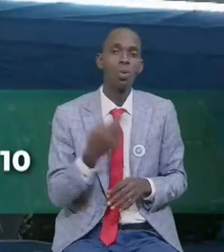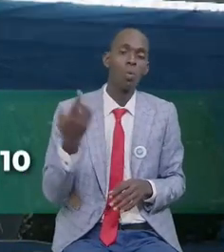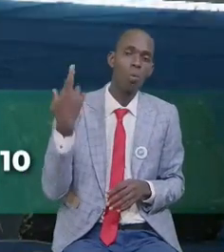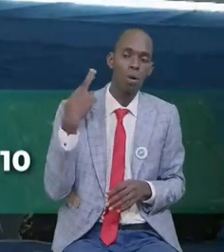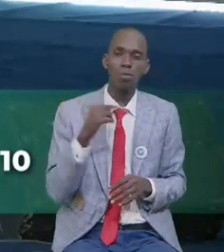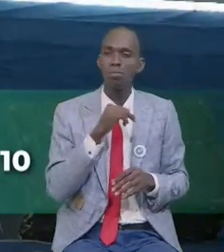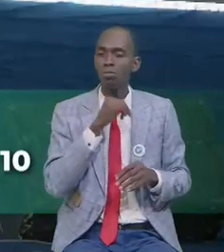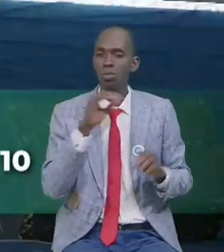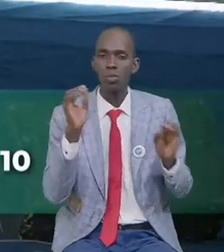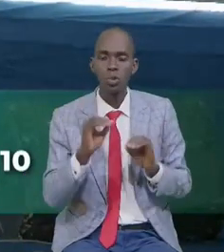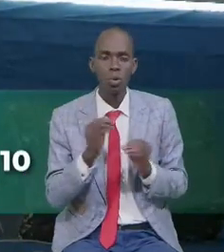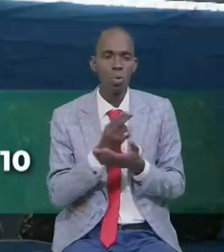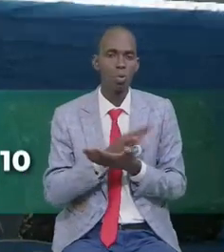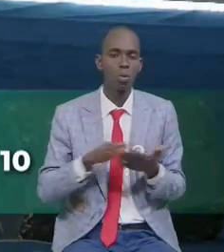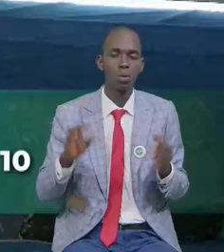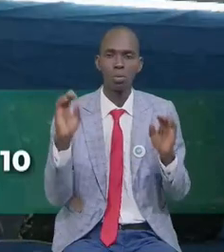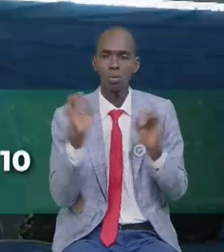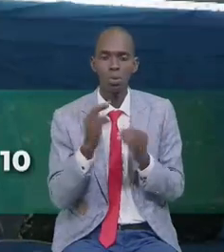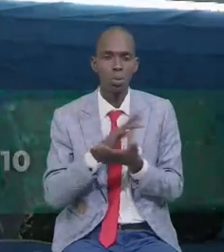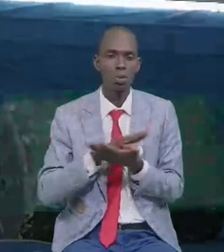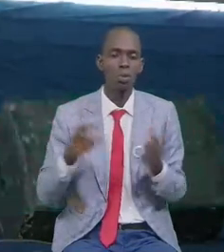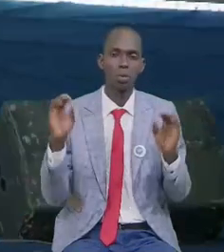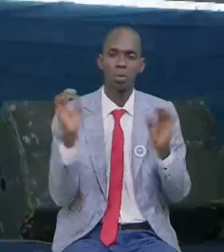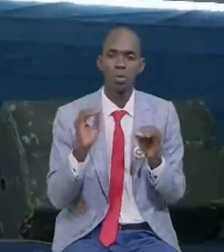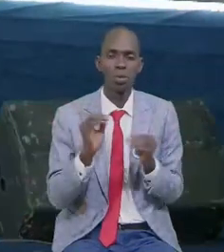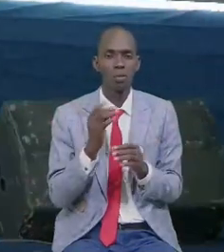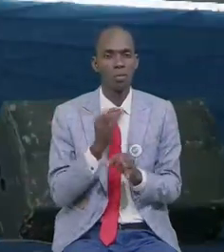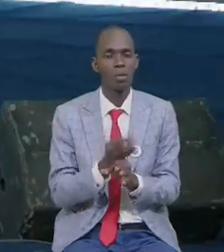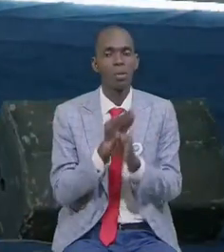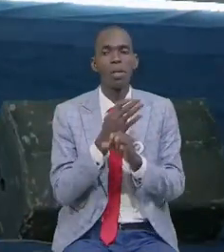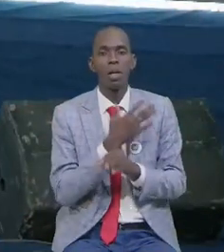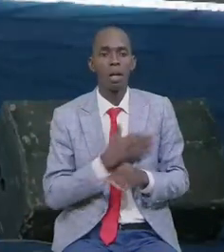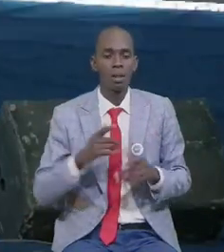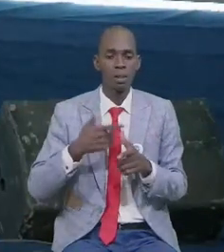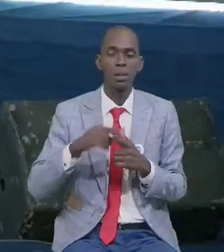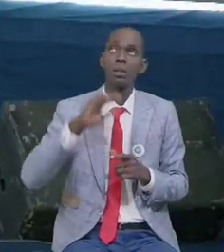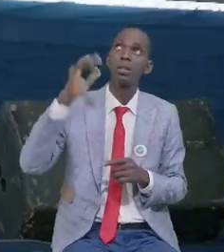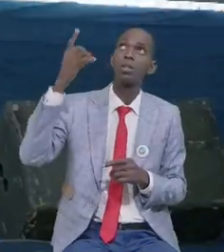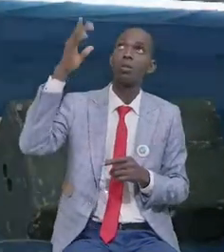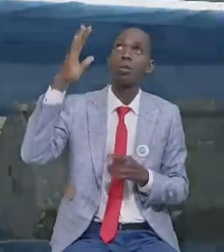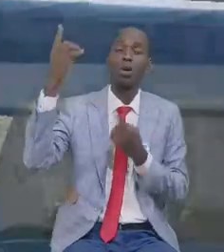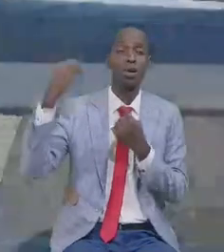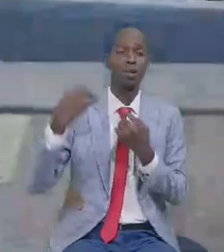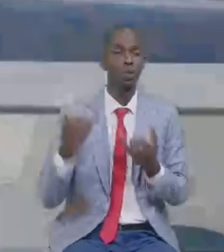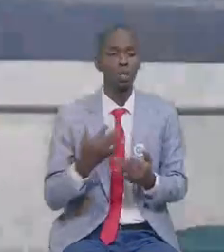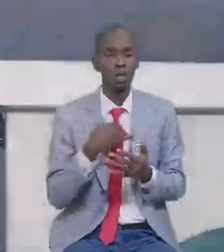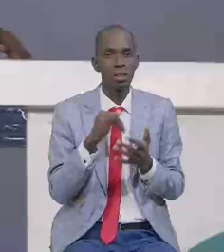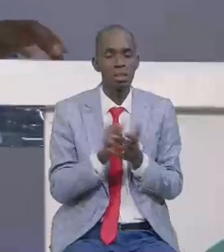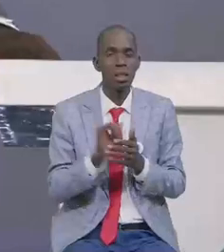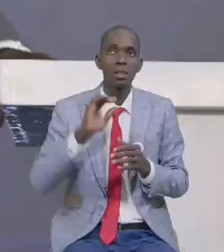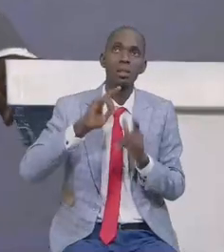étions injustes, nous étions infidèles. Maintenant, la grâce de Dieu est venue maintenant. Et cette grâce de